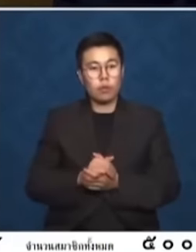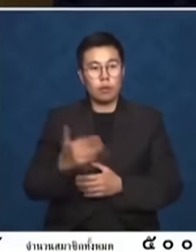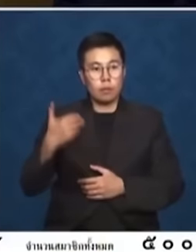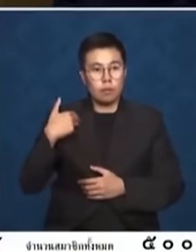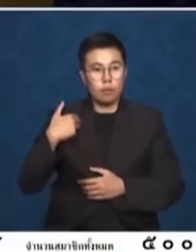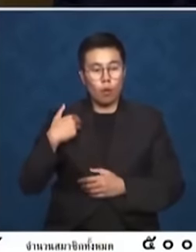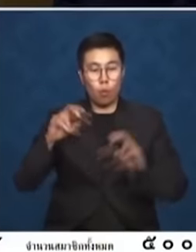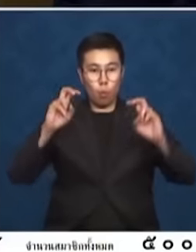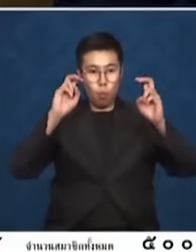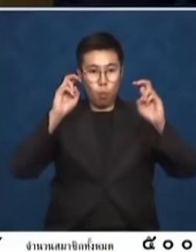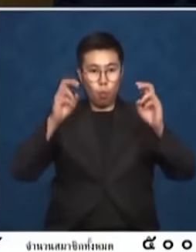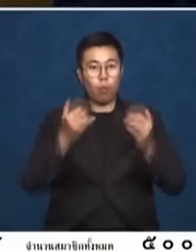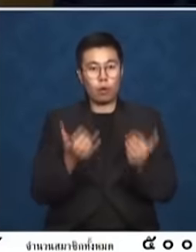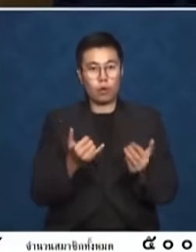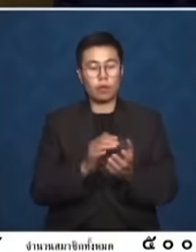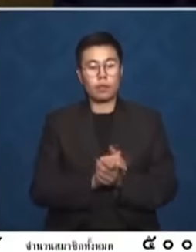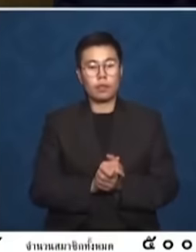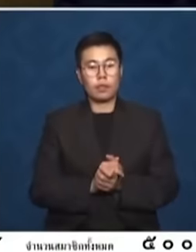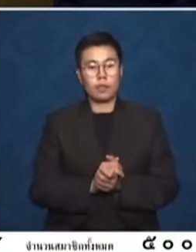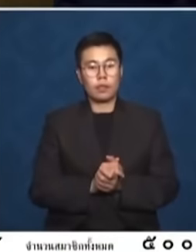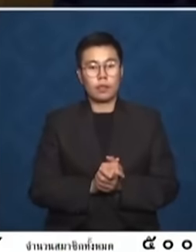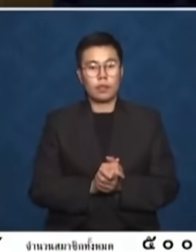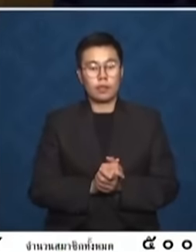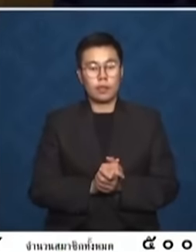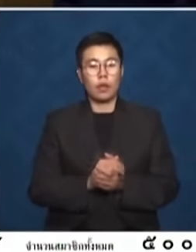ในวันนี้สิ่งที่สำคัญก็คือว่